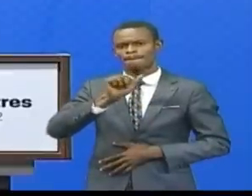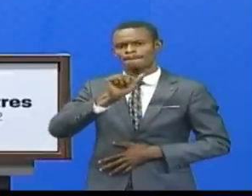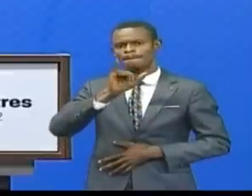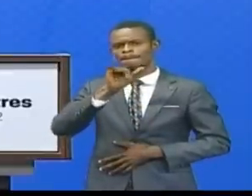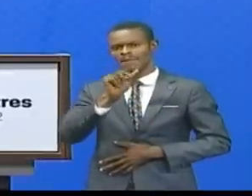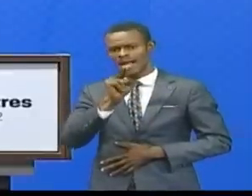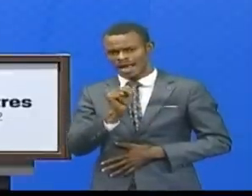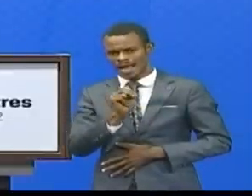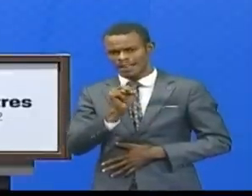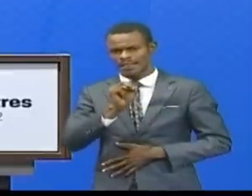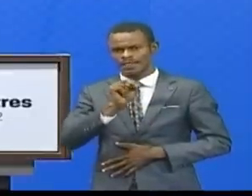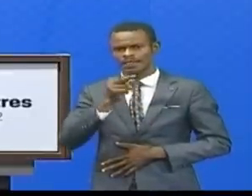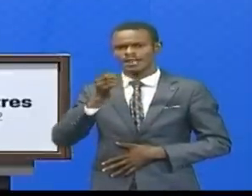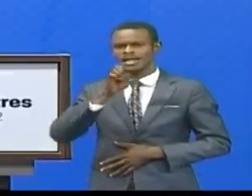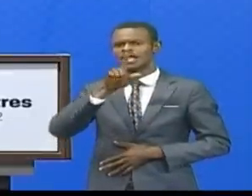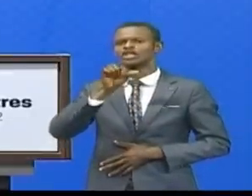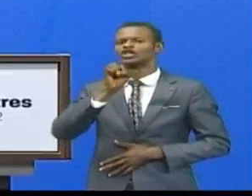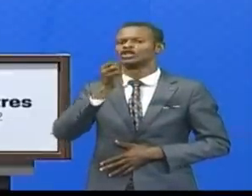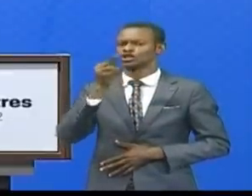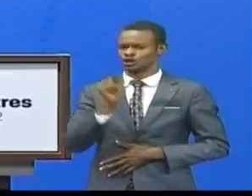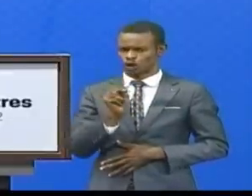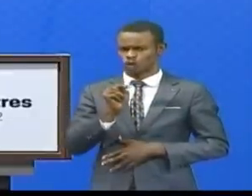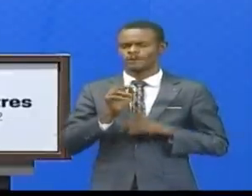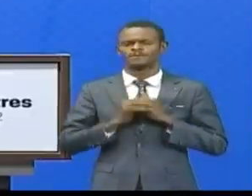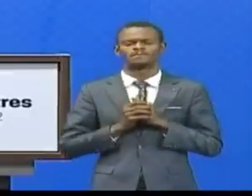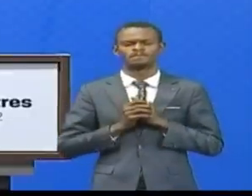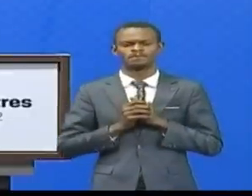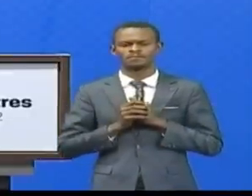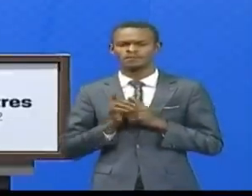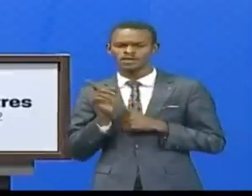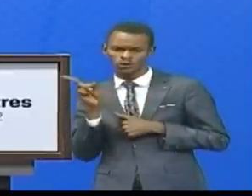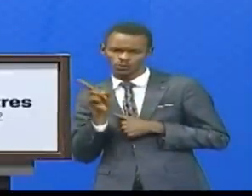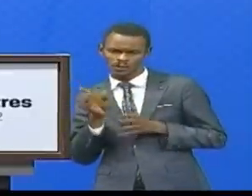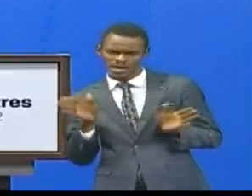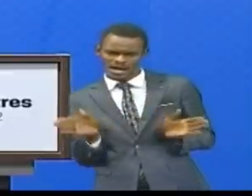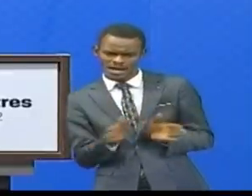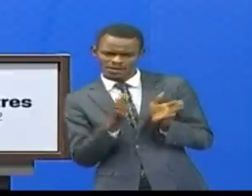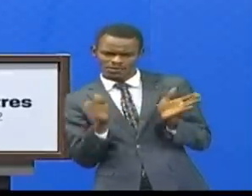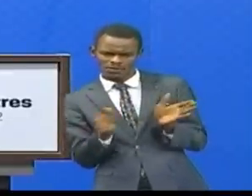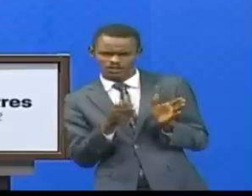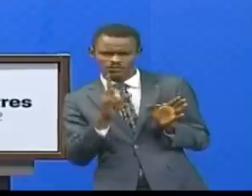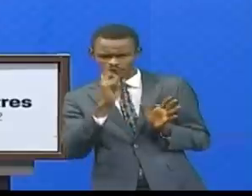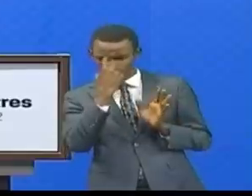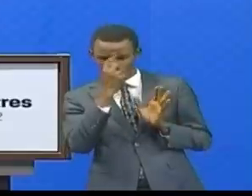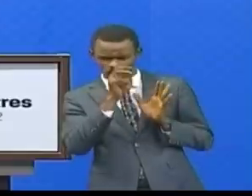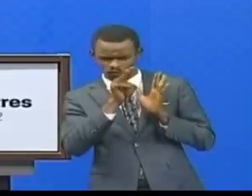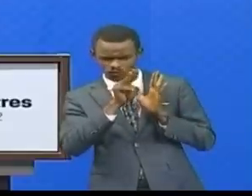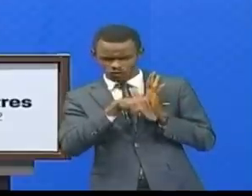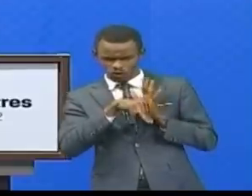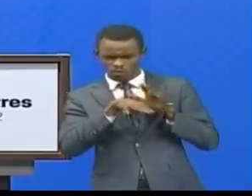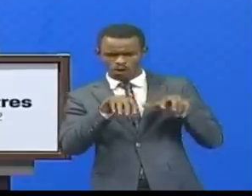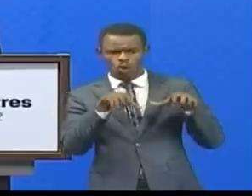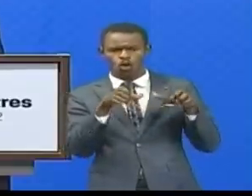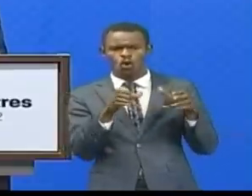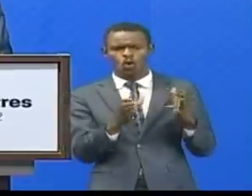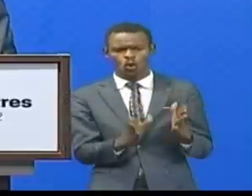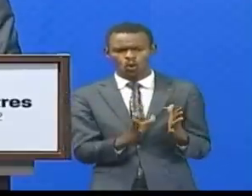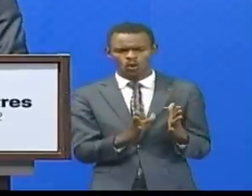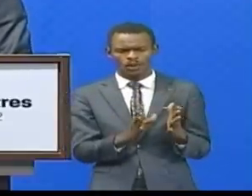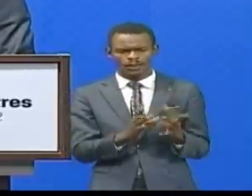Tout en encourageant le gouvernement congolais à accélérer le rythme des réformes, notamment l'adoption de la